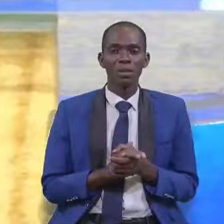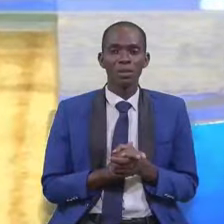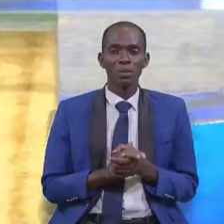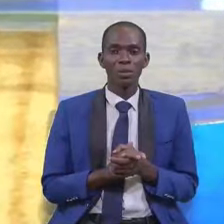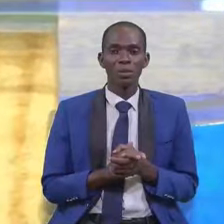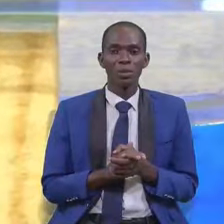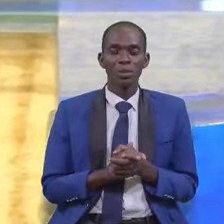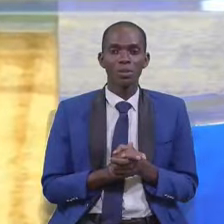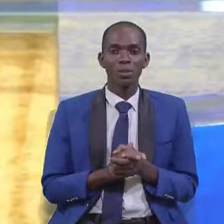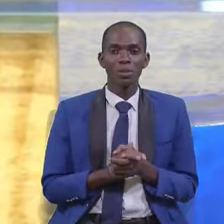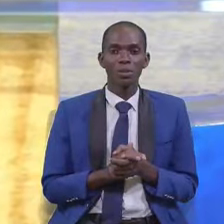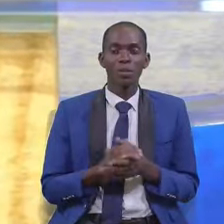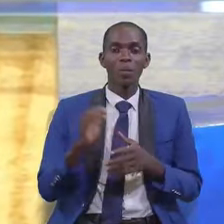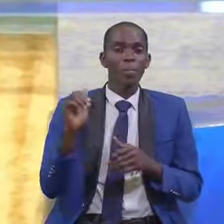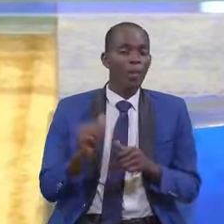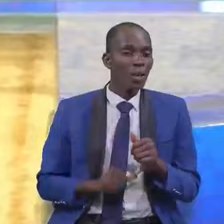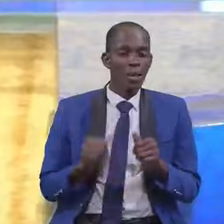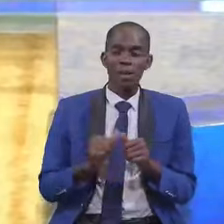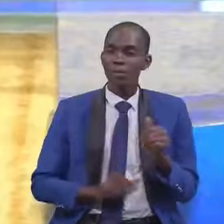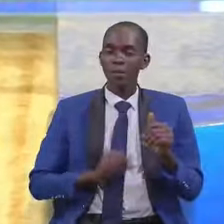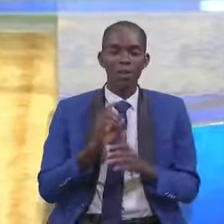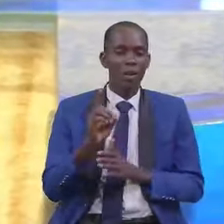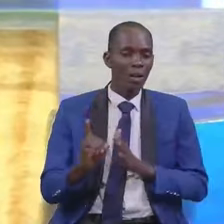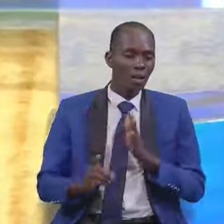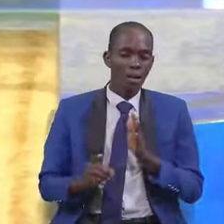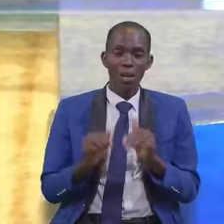Toute flèche de l'ennemi est brisée.